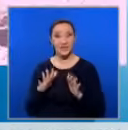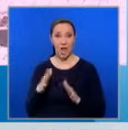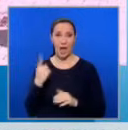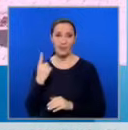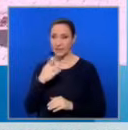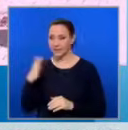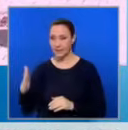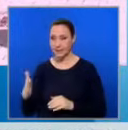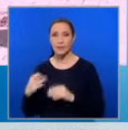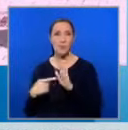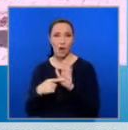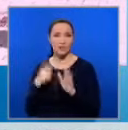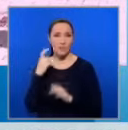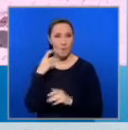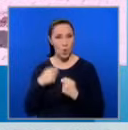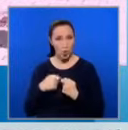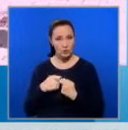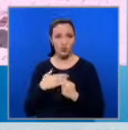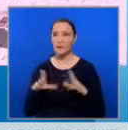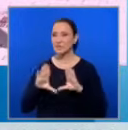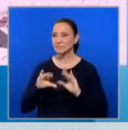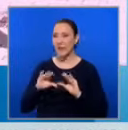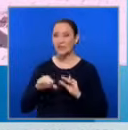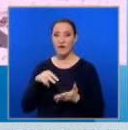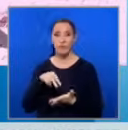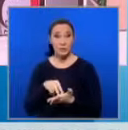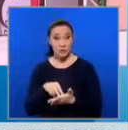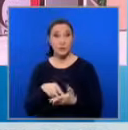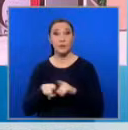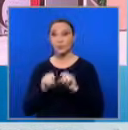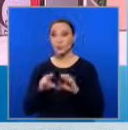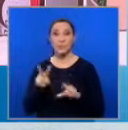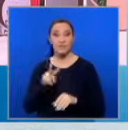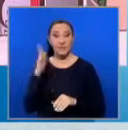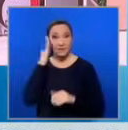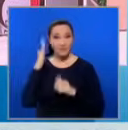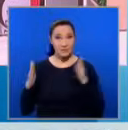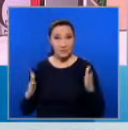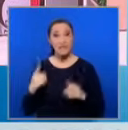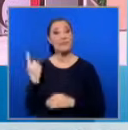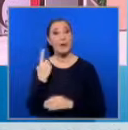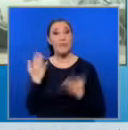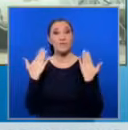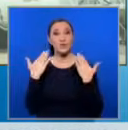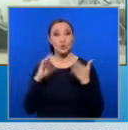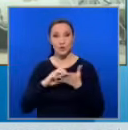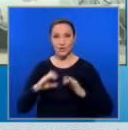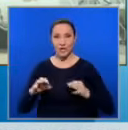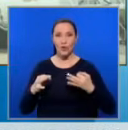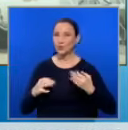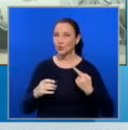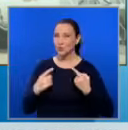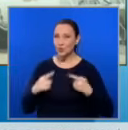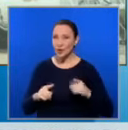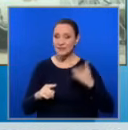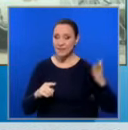да покаже на Брюксел, че има смекчаване в позицията, като допусне двете държави само до въздушния Шенген, а от друга страна да